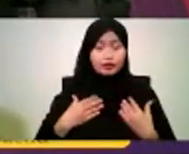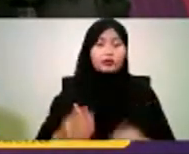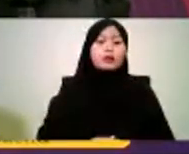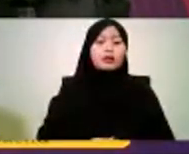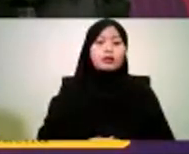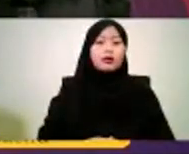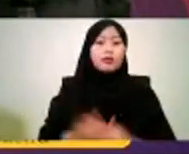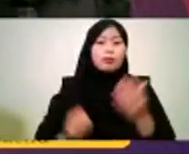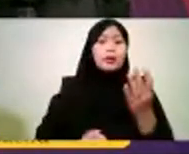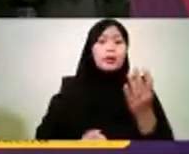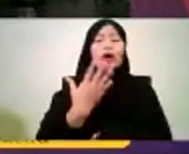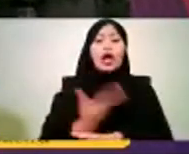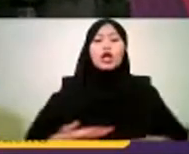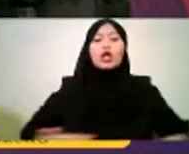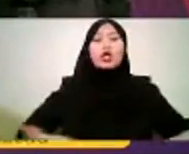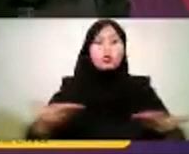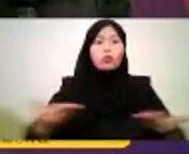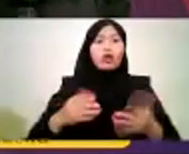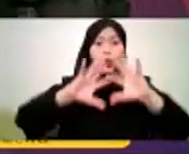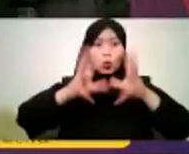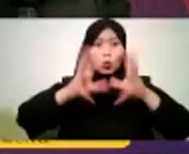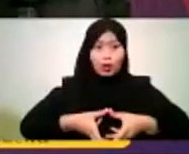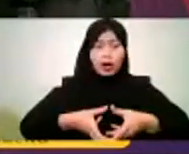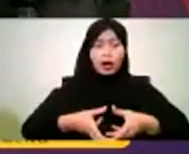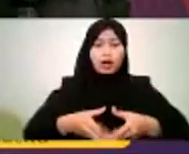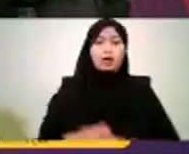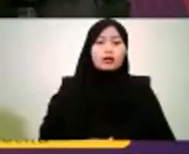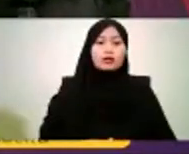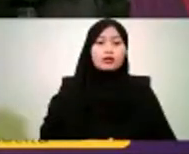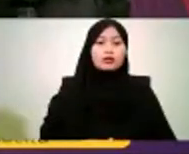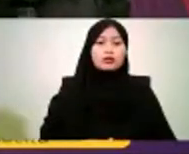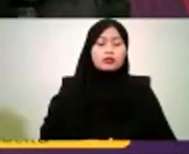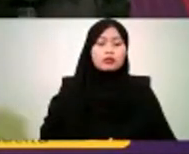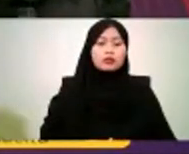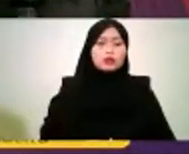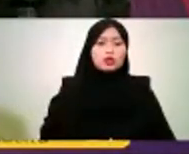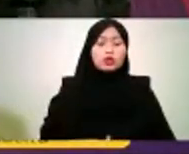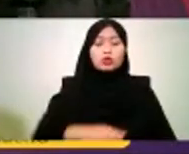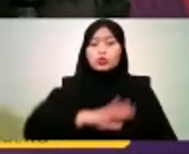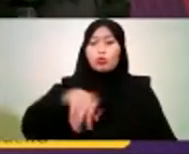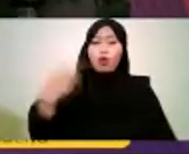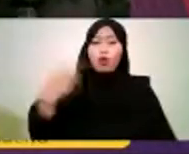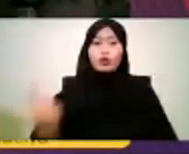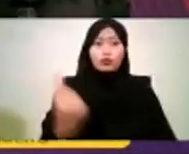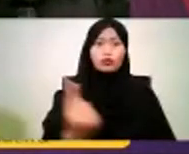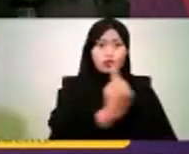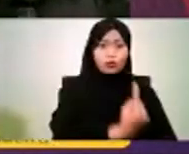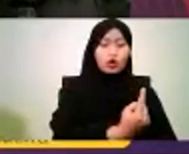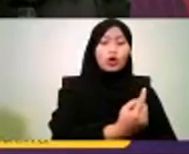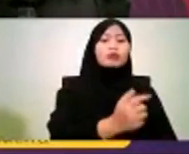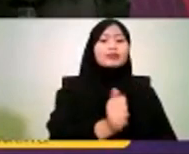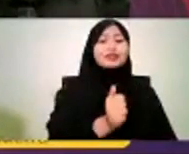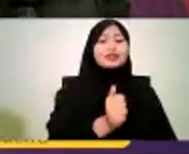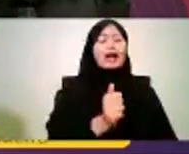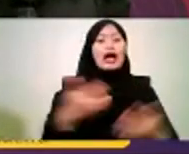ekosistem Global menuntut setiap pribadi mampu bersikap adaftif